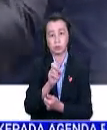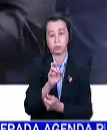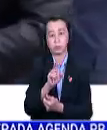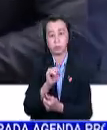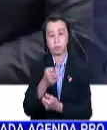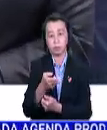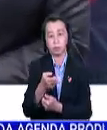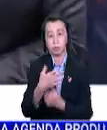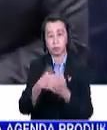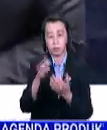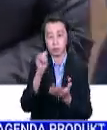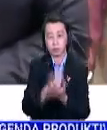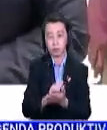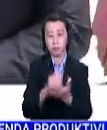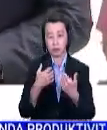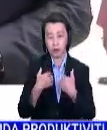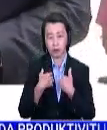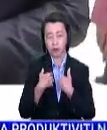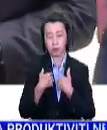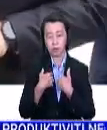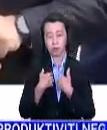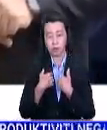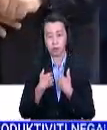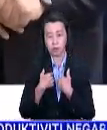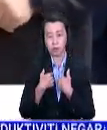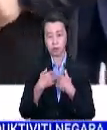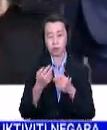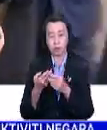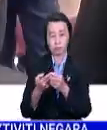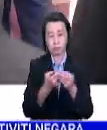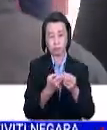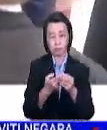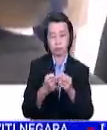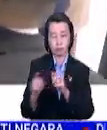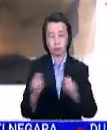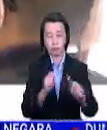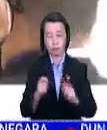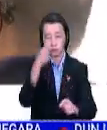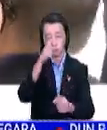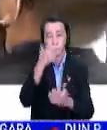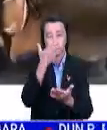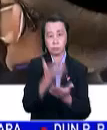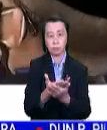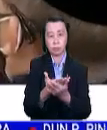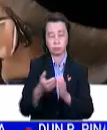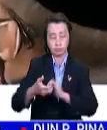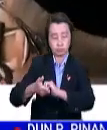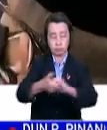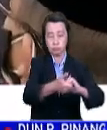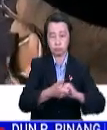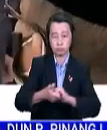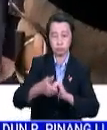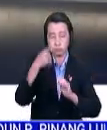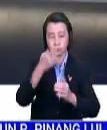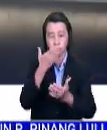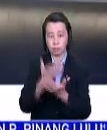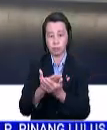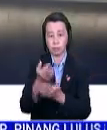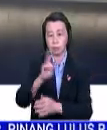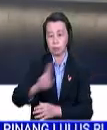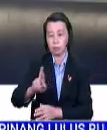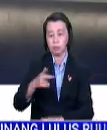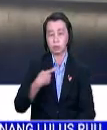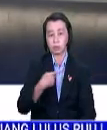situlah lepas itu pula akan melahirkan wahdatul amal, kesatuan tindakan kita untuk kebaikan ummah dan juga untuk kebaikan agama